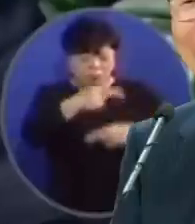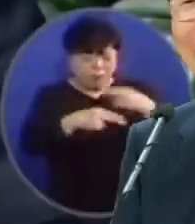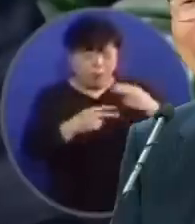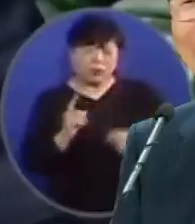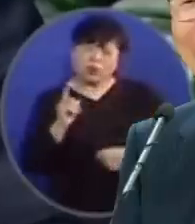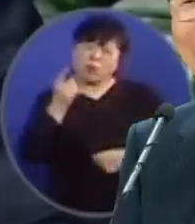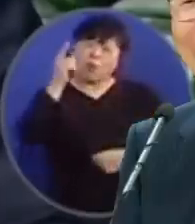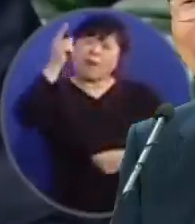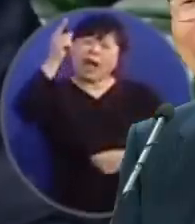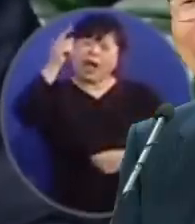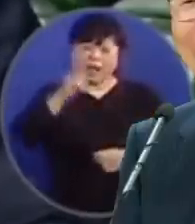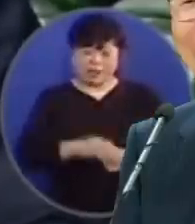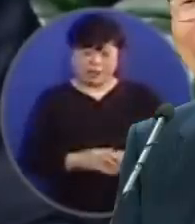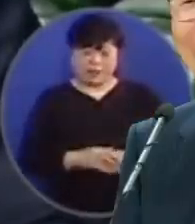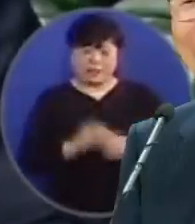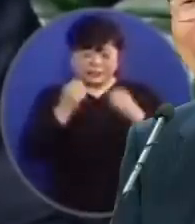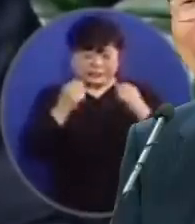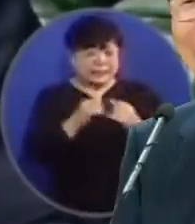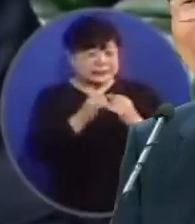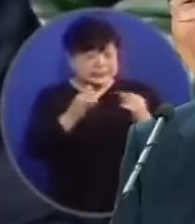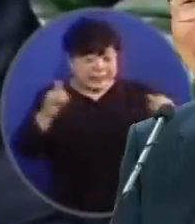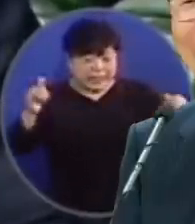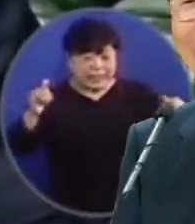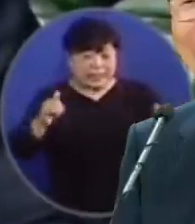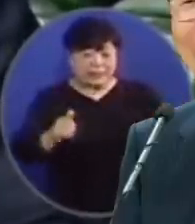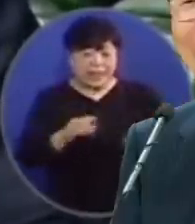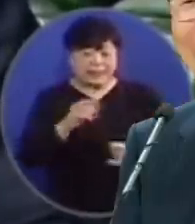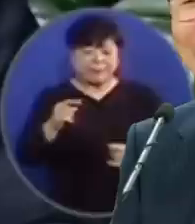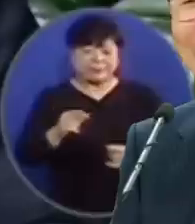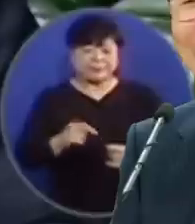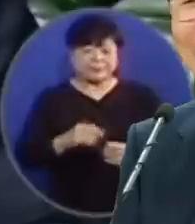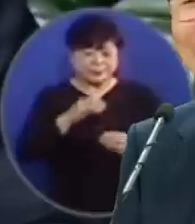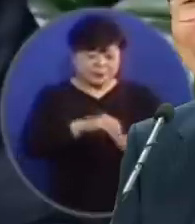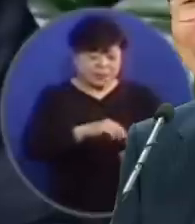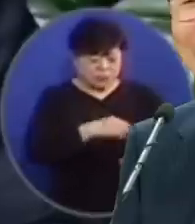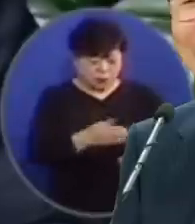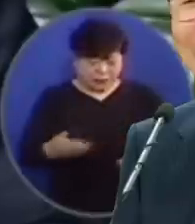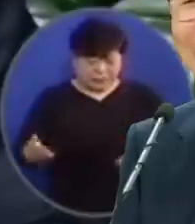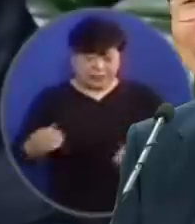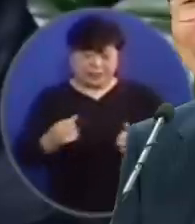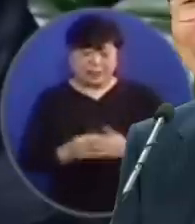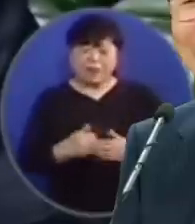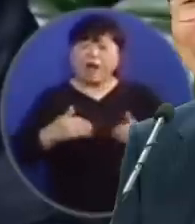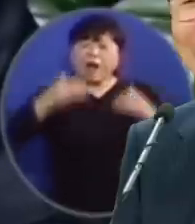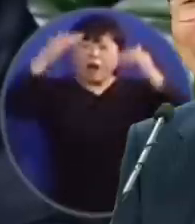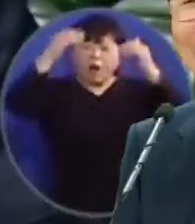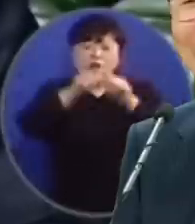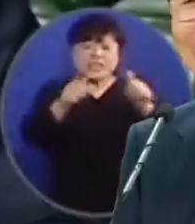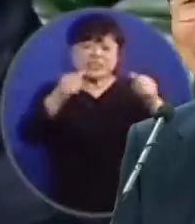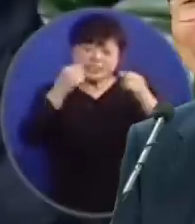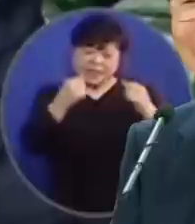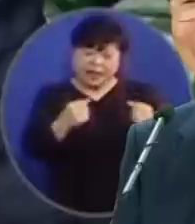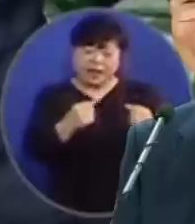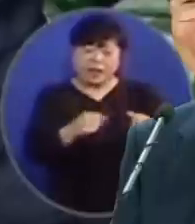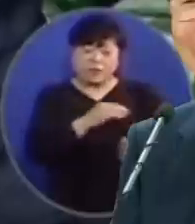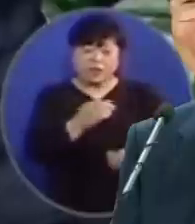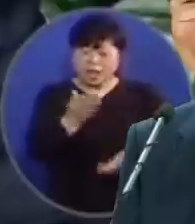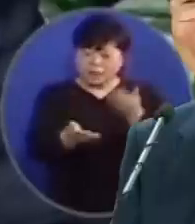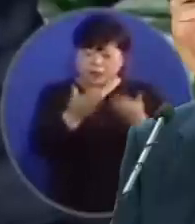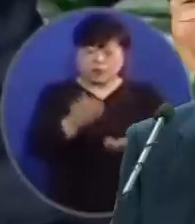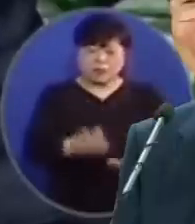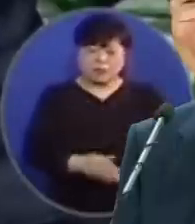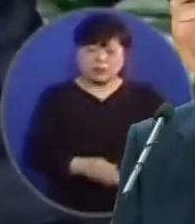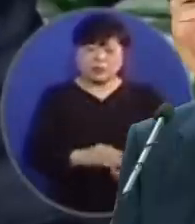높다. 거기에 사는 사람들은 아낙자손, 네피린의 후손 아낙자손 거인들이 살고 있다. 우리와 비교해보니